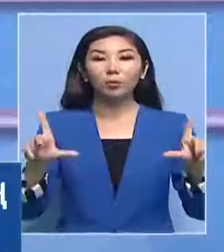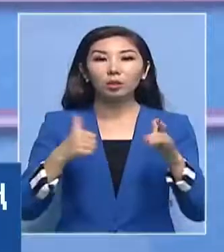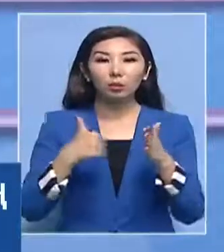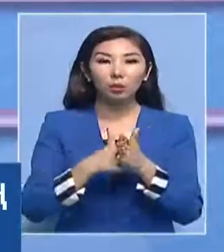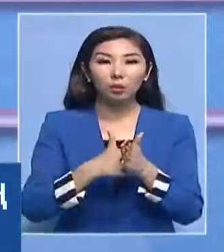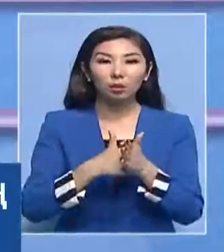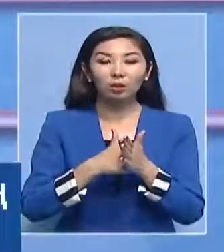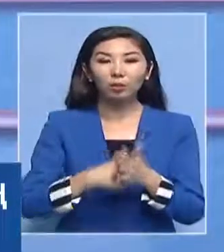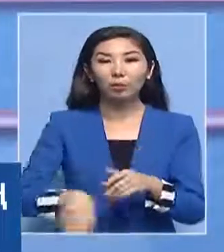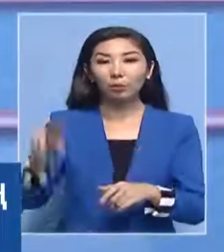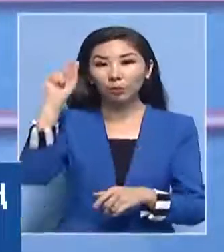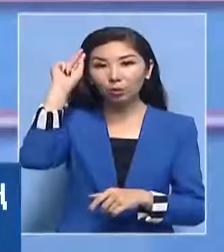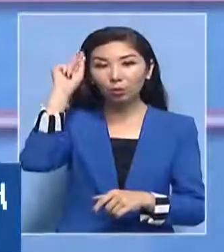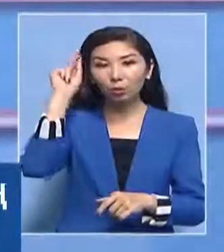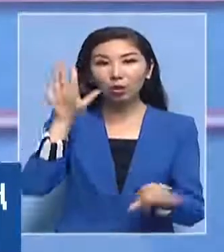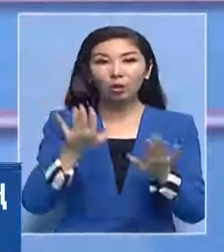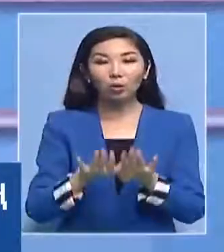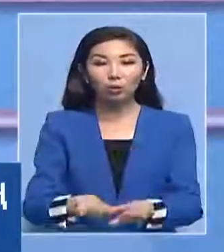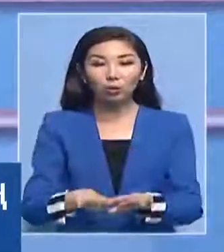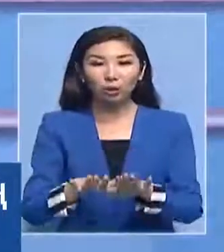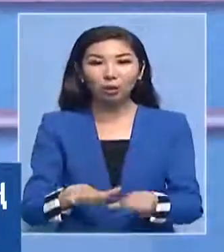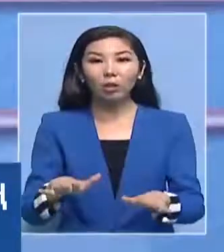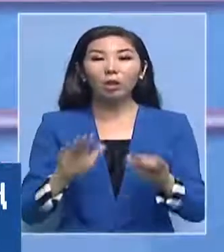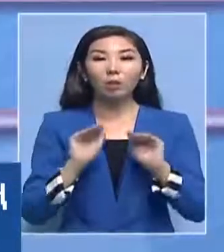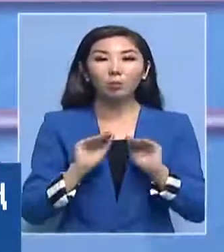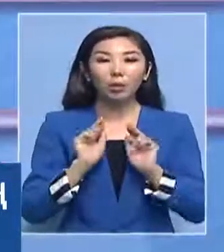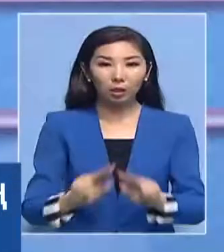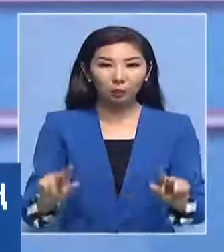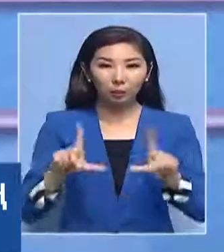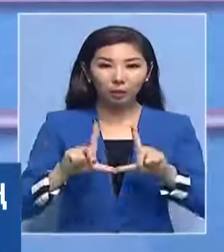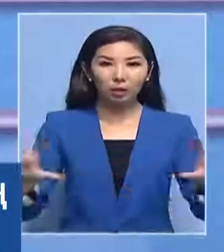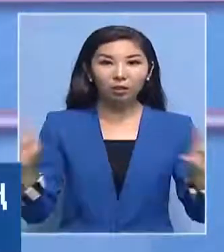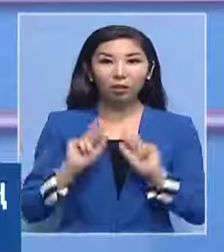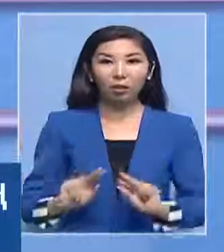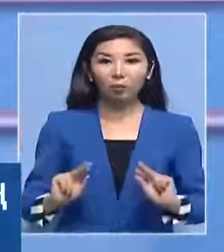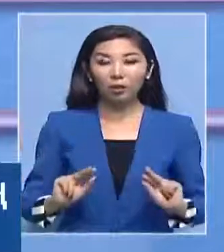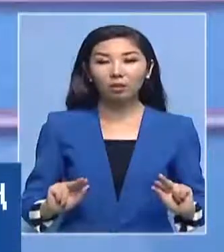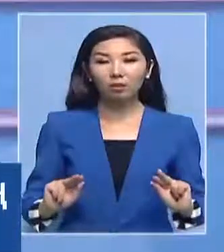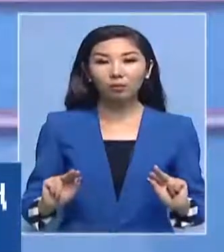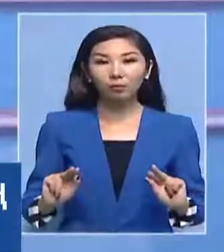дейінгі білім беру орындары, балабақшалар. Олардың бәріне де